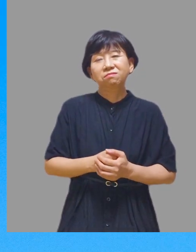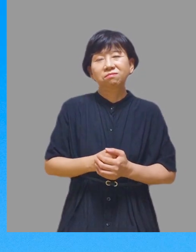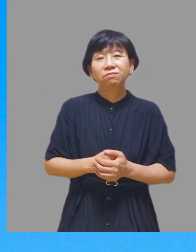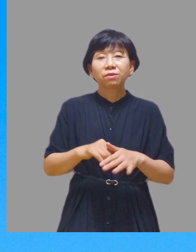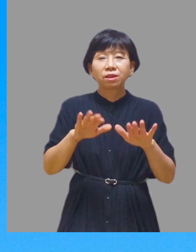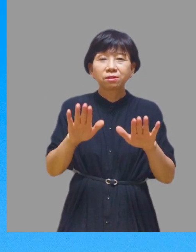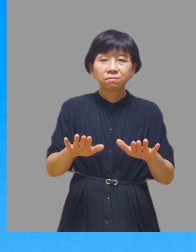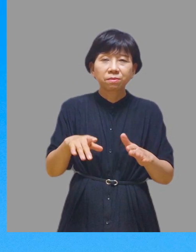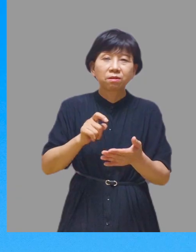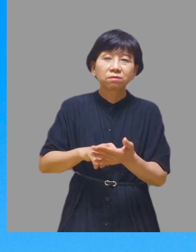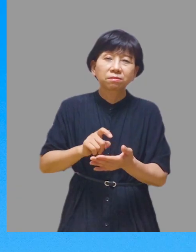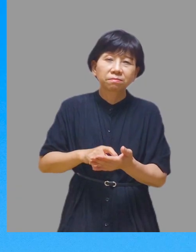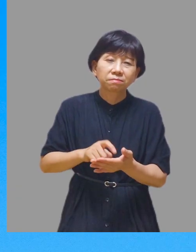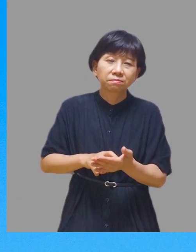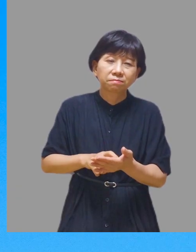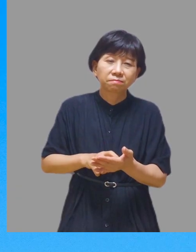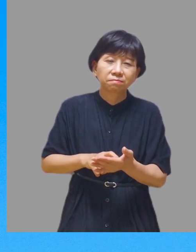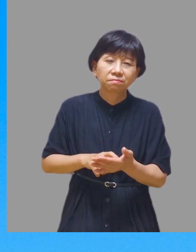이번 주에 급하게